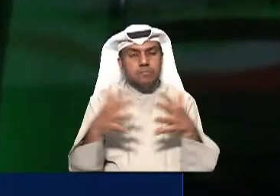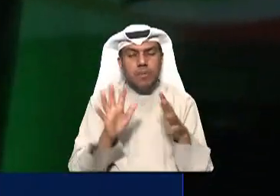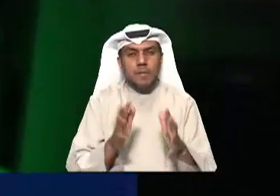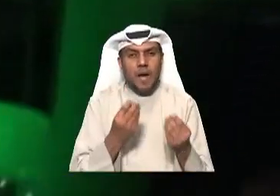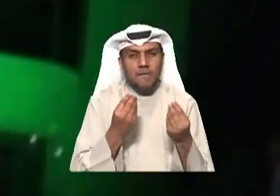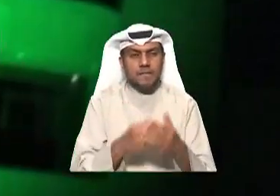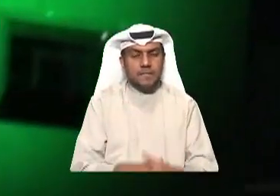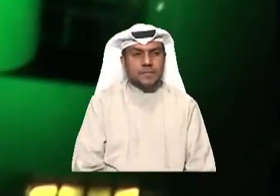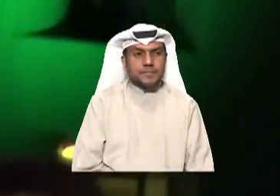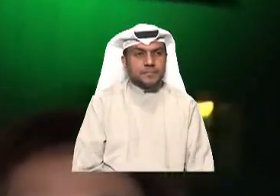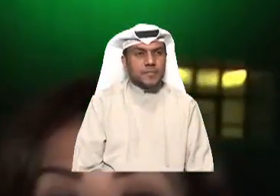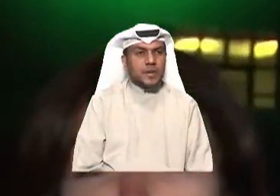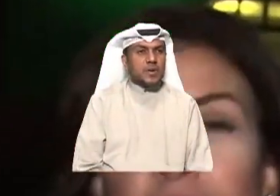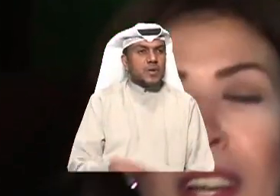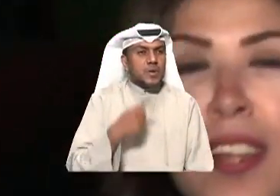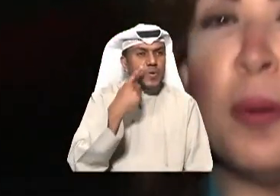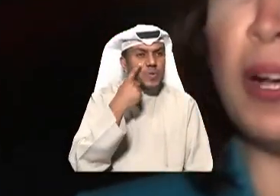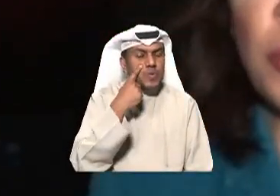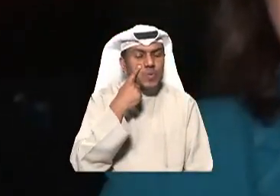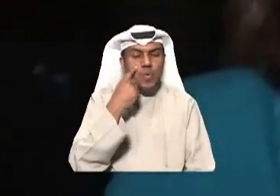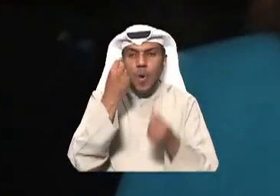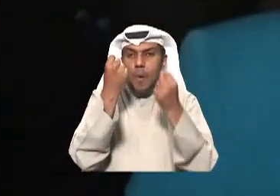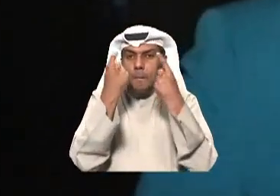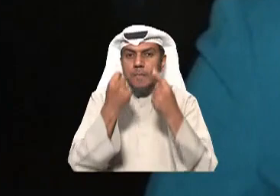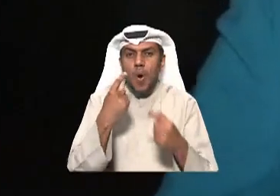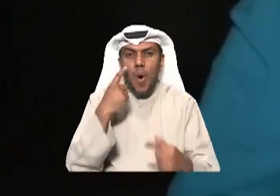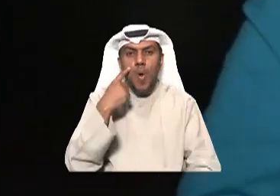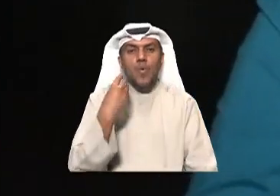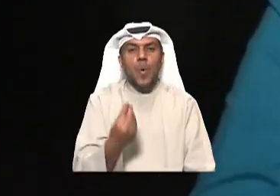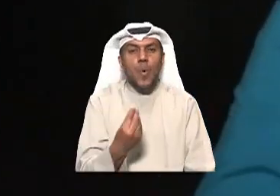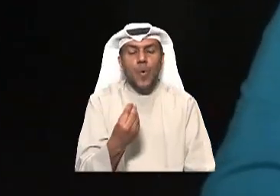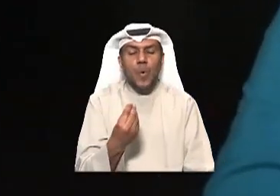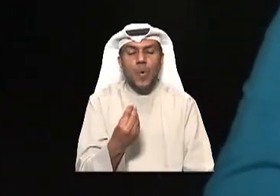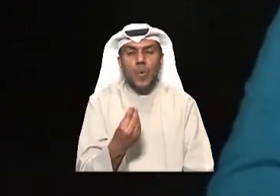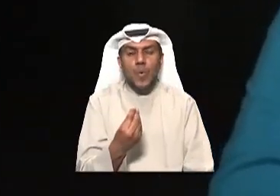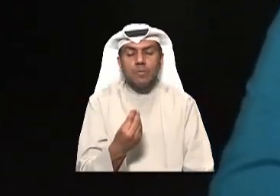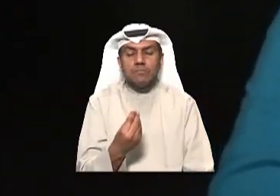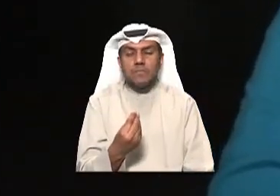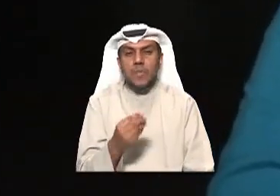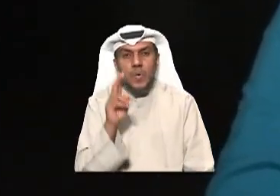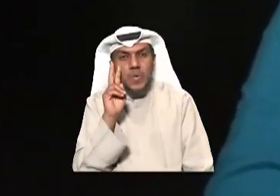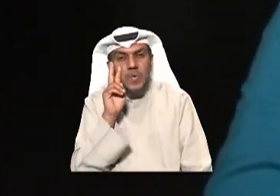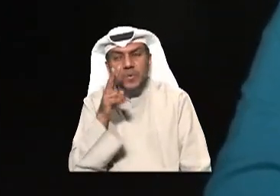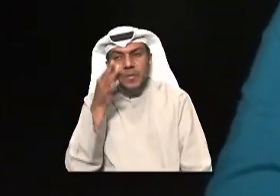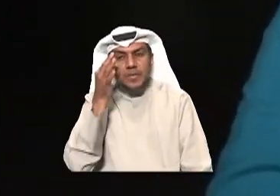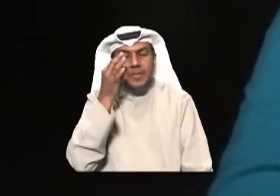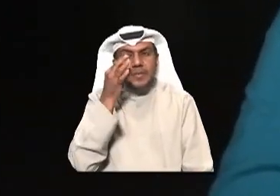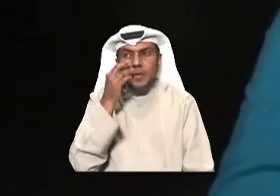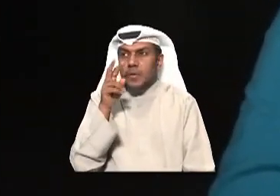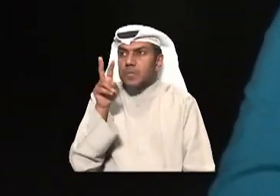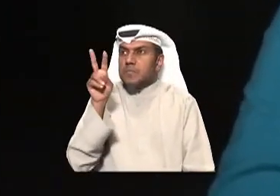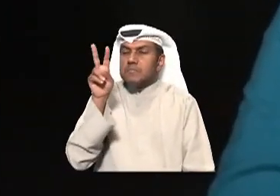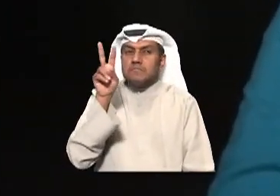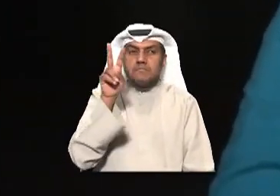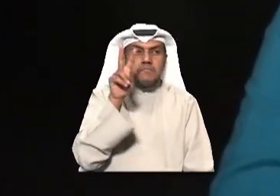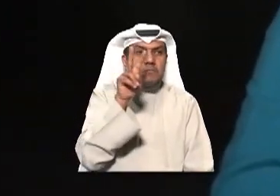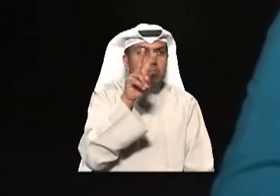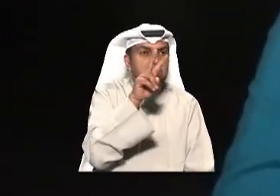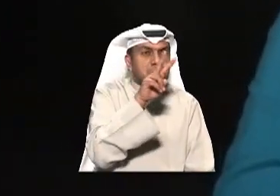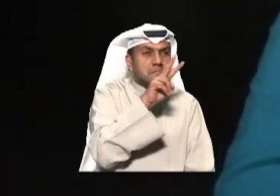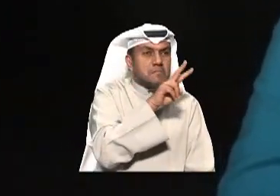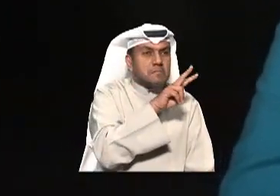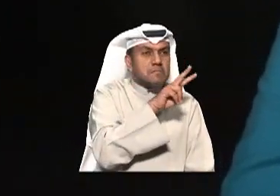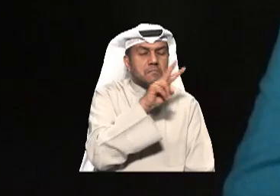تزيين مبنى السفارة الكويتية بالقاهرة بأضواء الزينة وجه آخر من أوجه الاحتفالات بالأعياد الوطنية